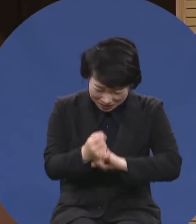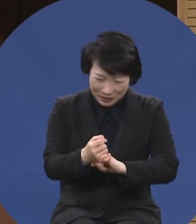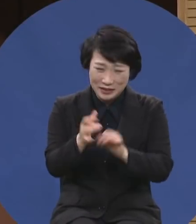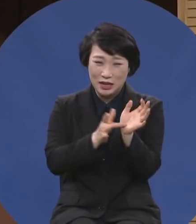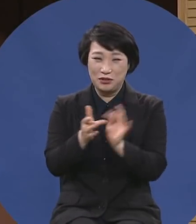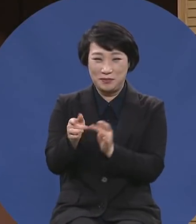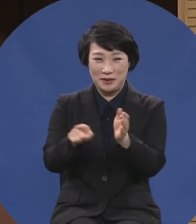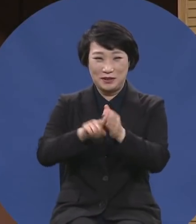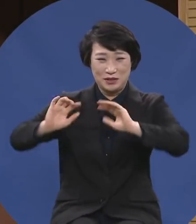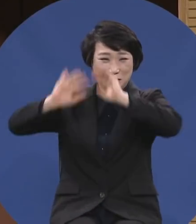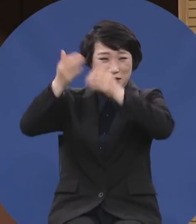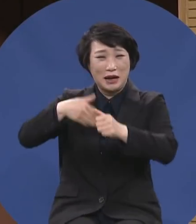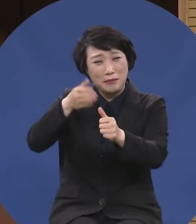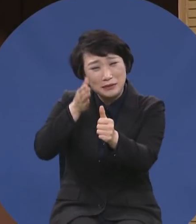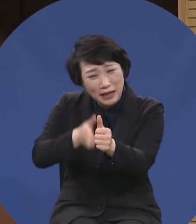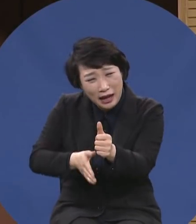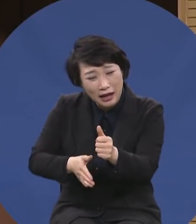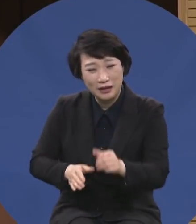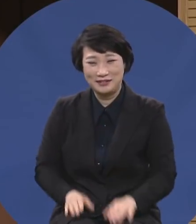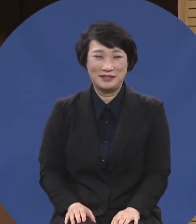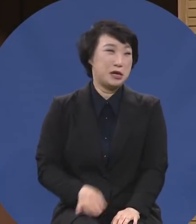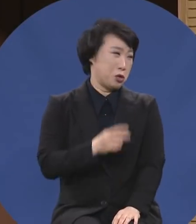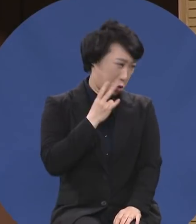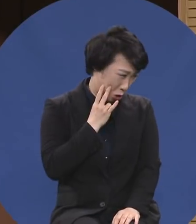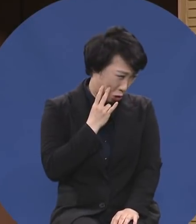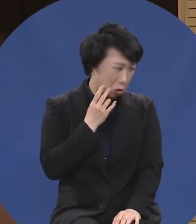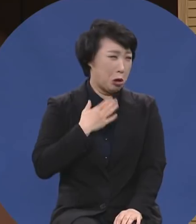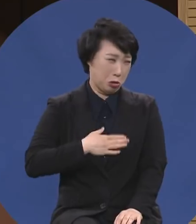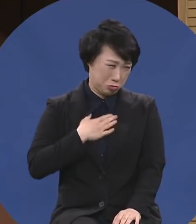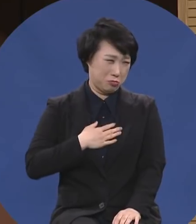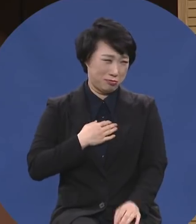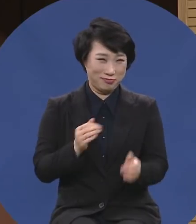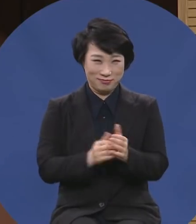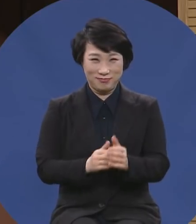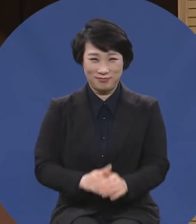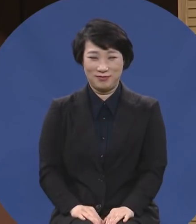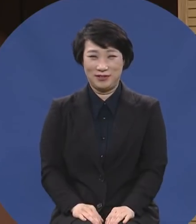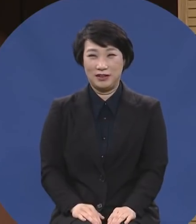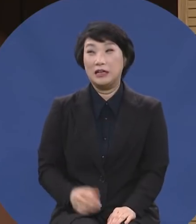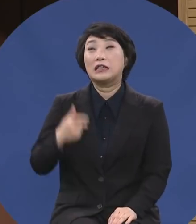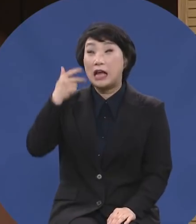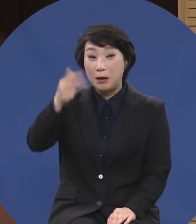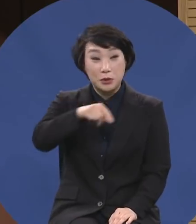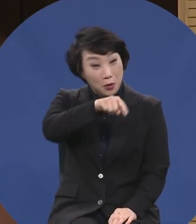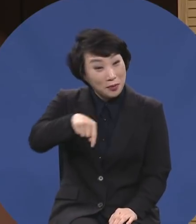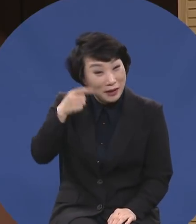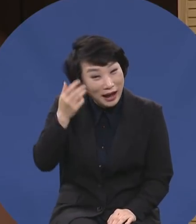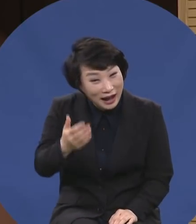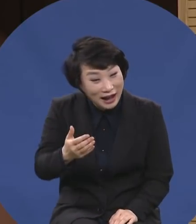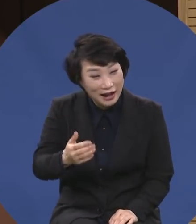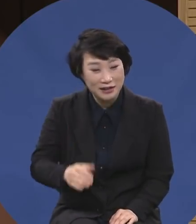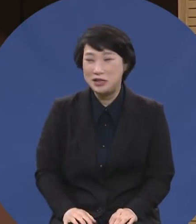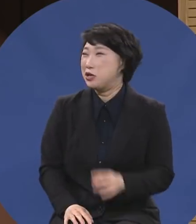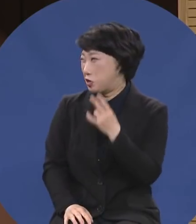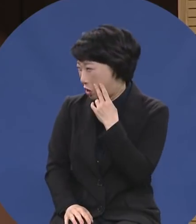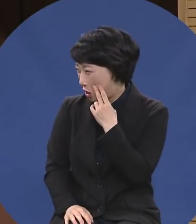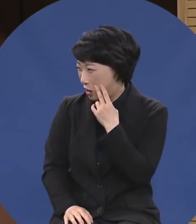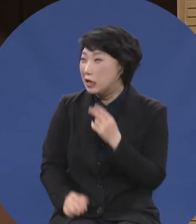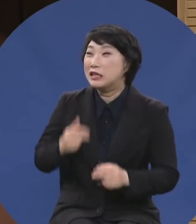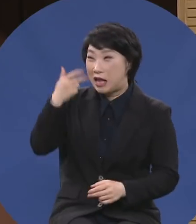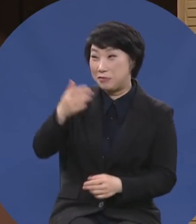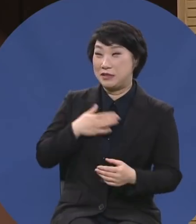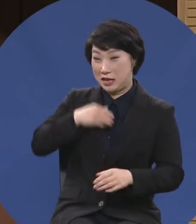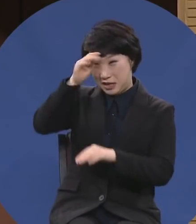예수 믿고 천국 갑시다. 예, 그래야죠. 다음 주에 오시겠어요? 예, 다음